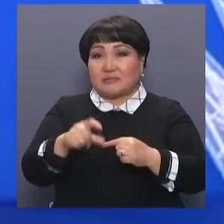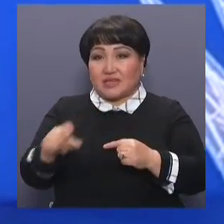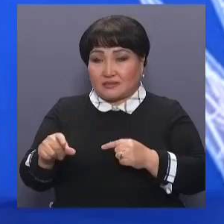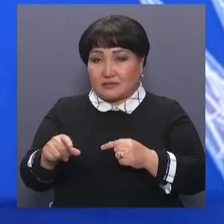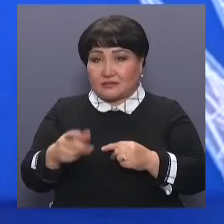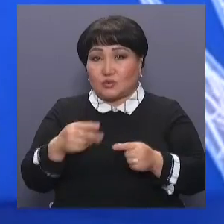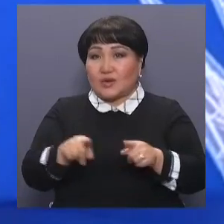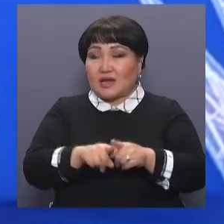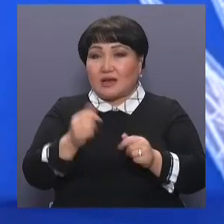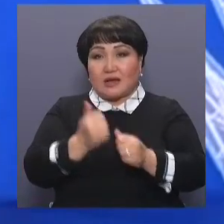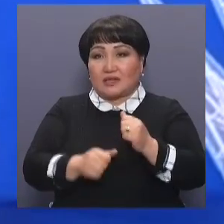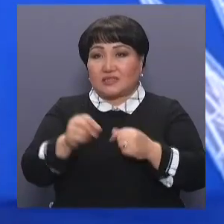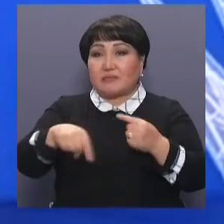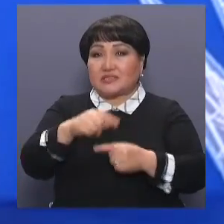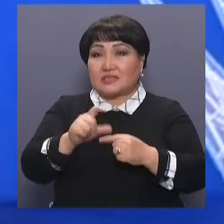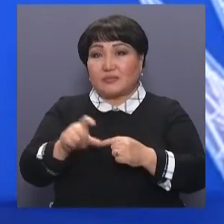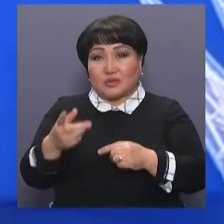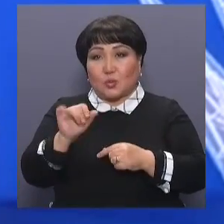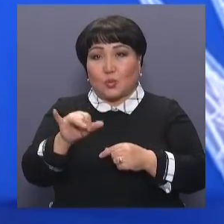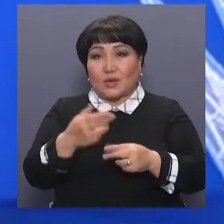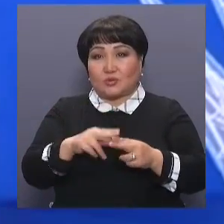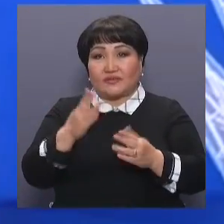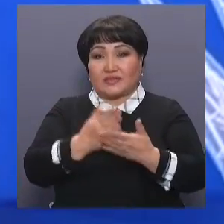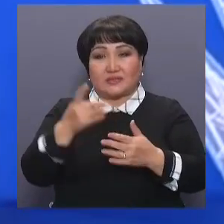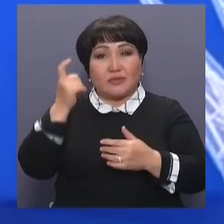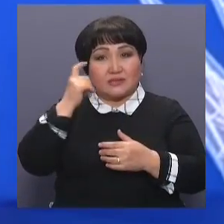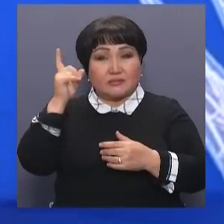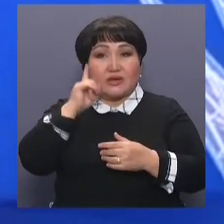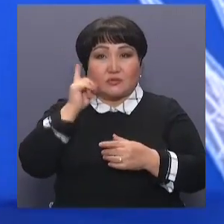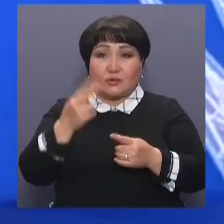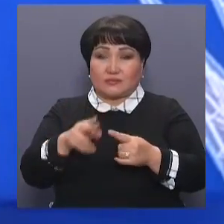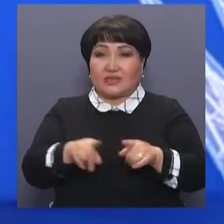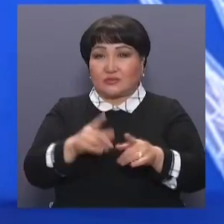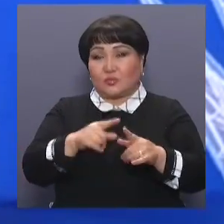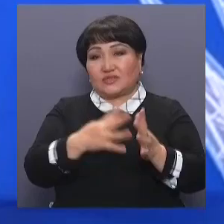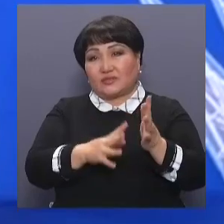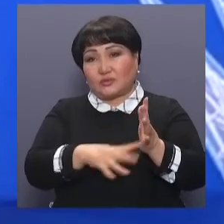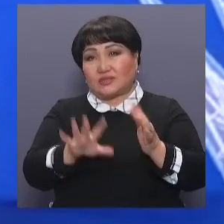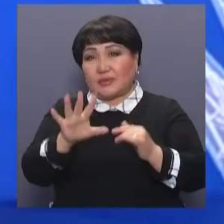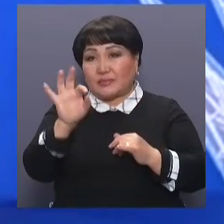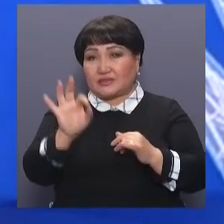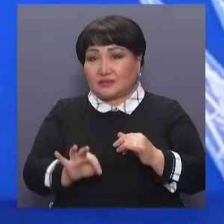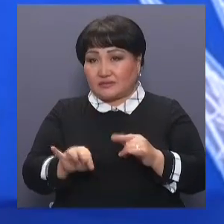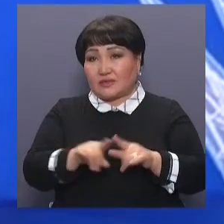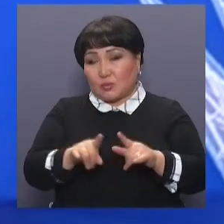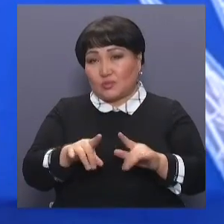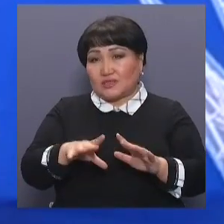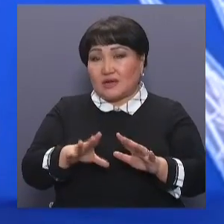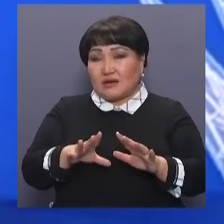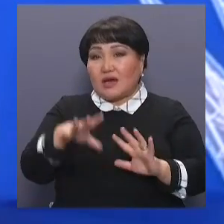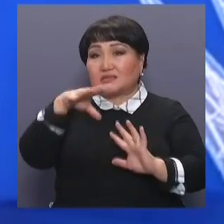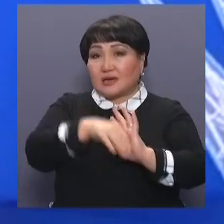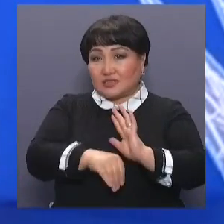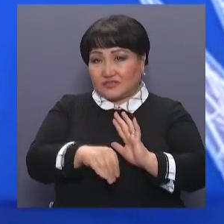которого есть смартфон, а таких, в принципе, я думаю, 90-95%, они могут закачивать приложение и